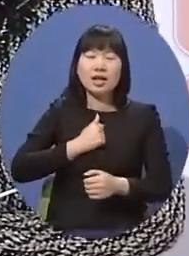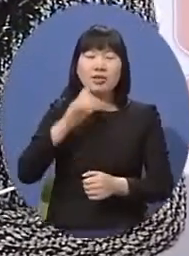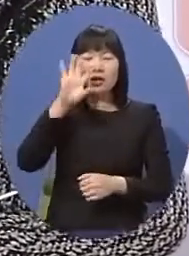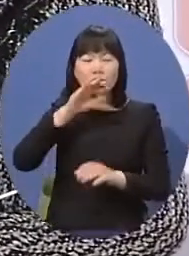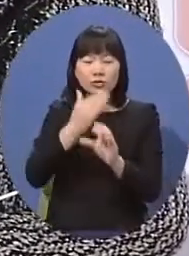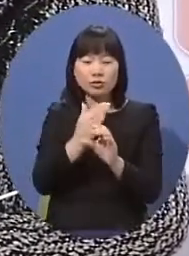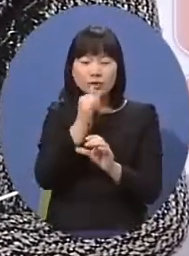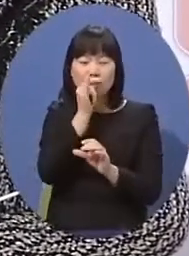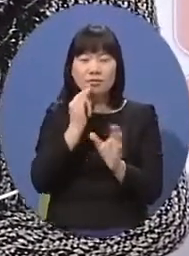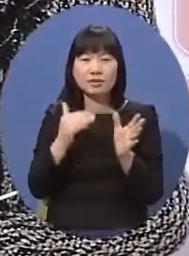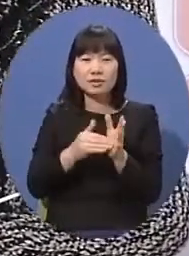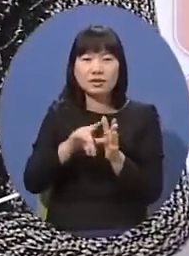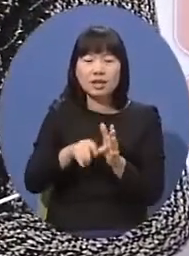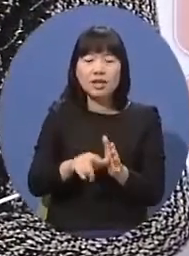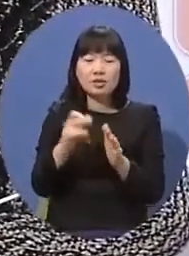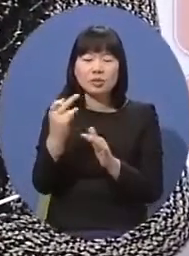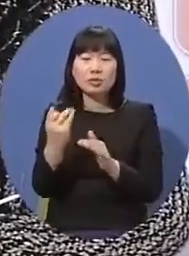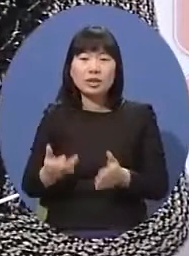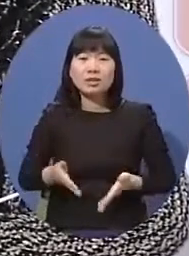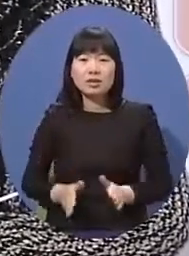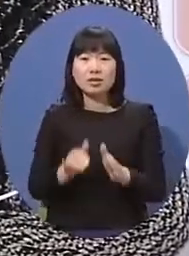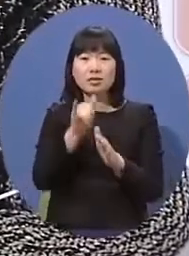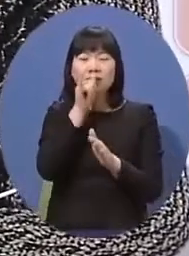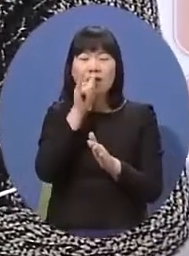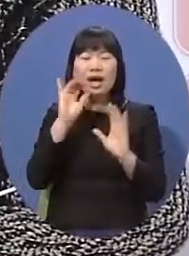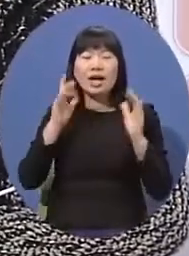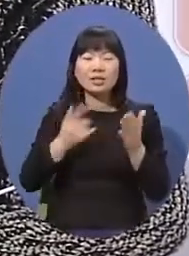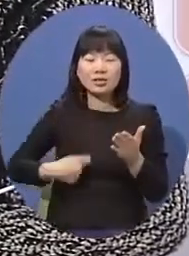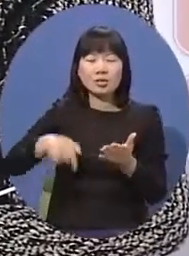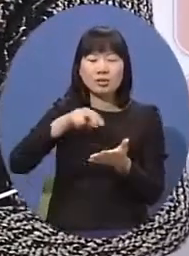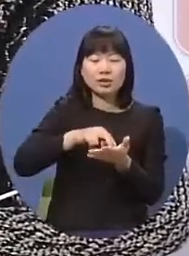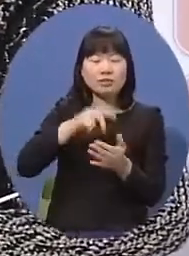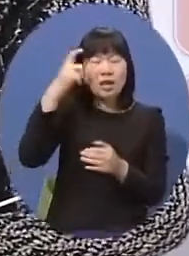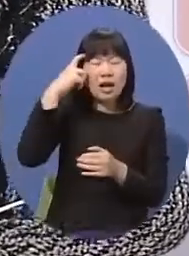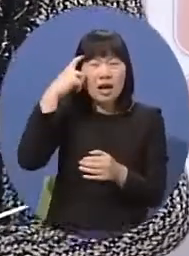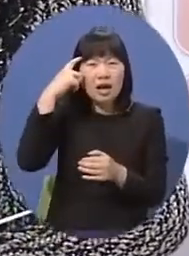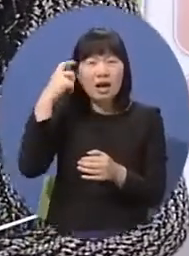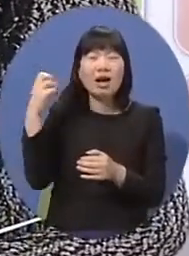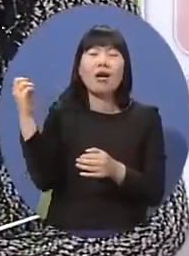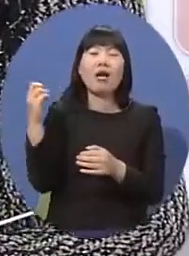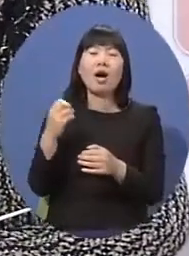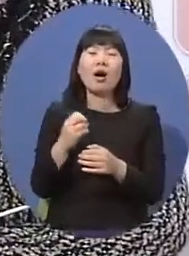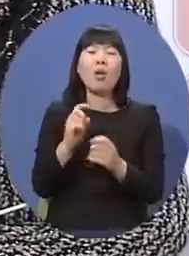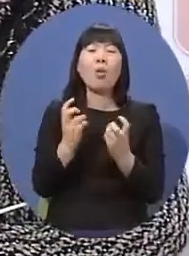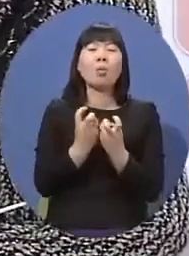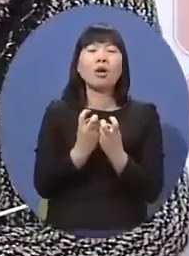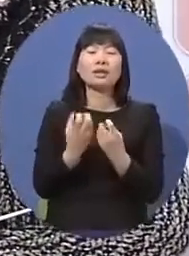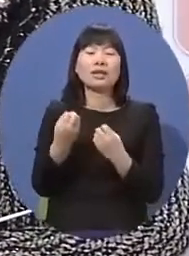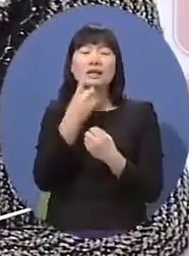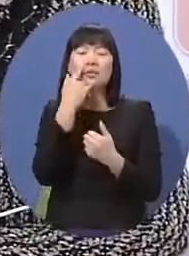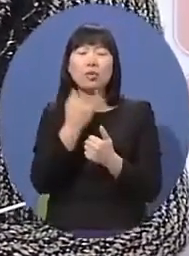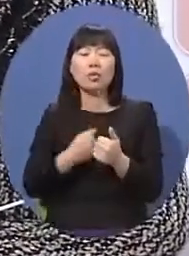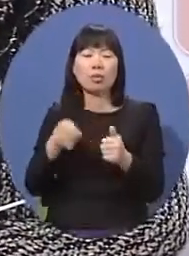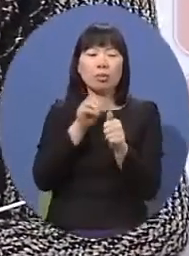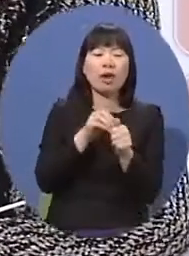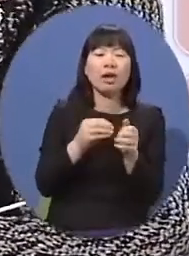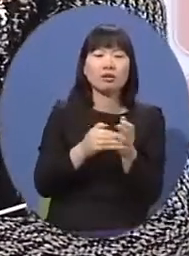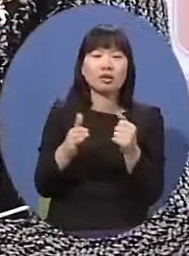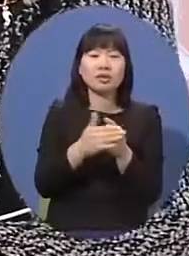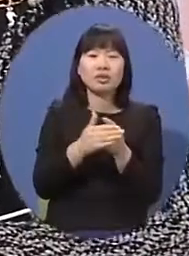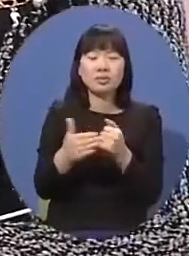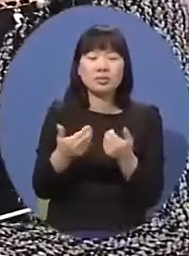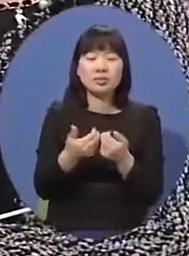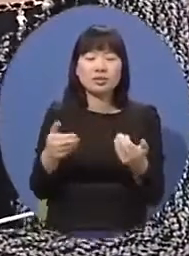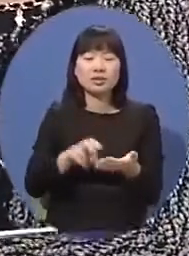시기인데 요럴 때 동생이 띡 튀어나오면 애가 독립을 하려다가 애구머니나 그래서 다시 붙게 되면서 분리 불안이나 스트레스를